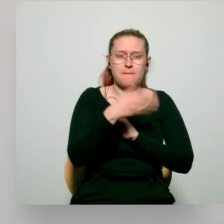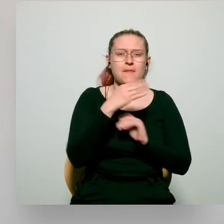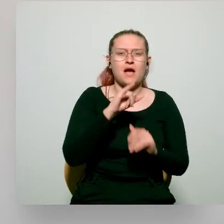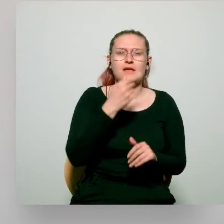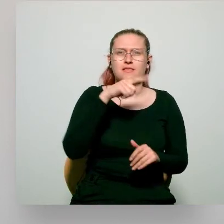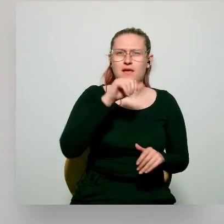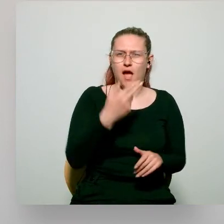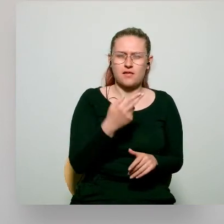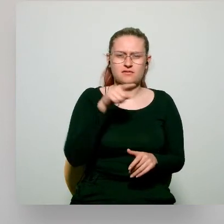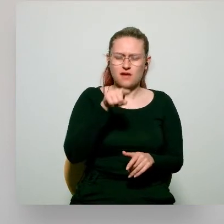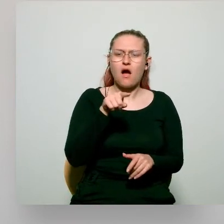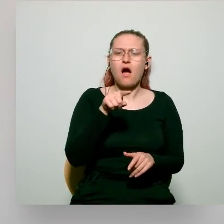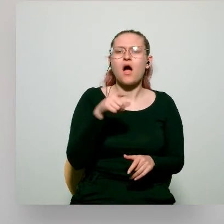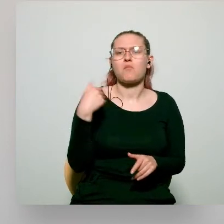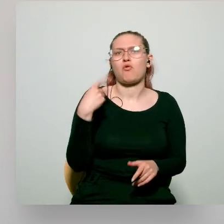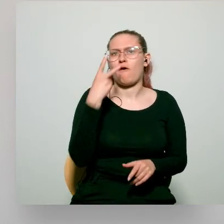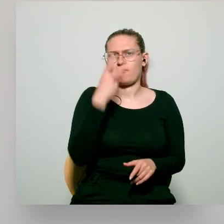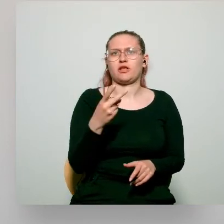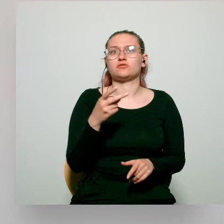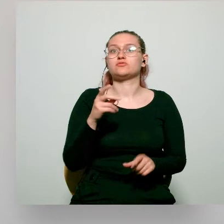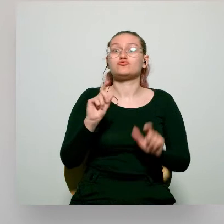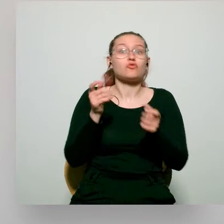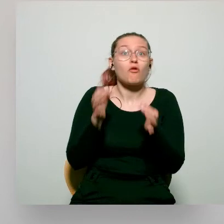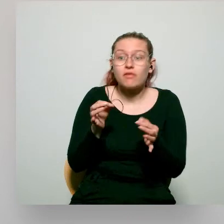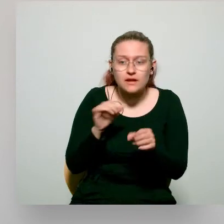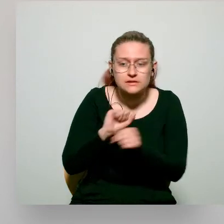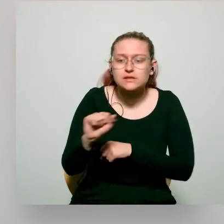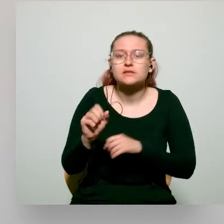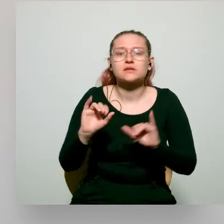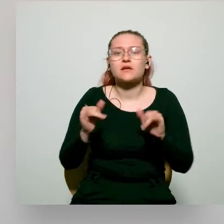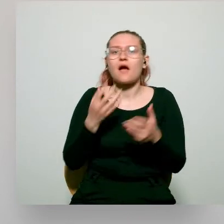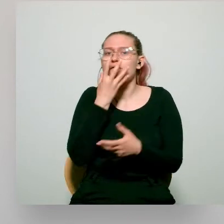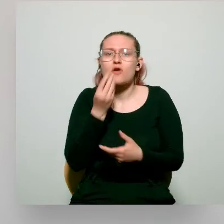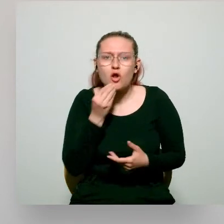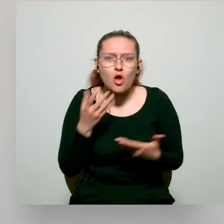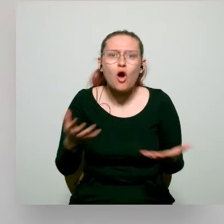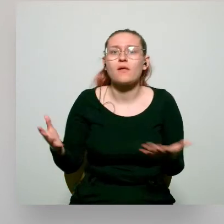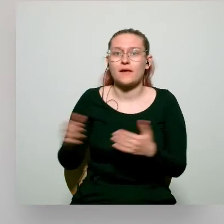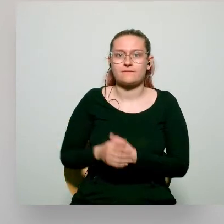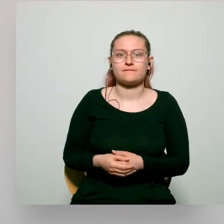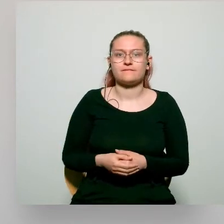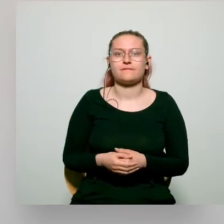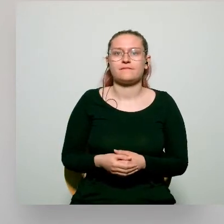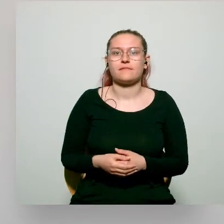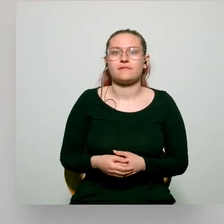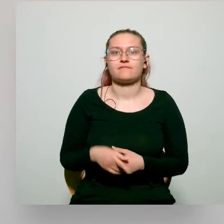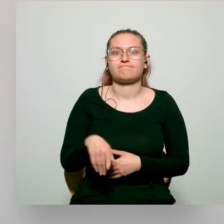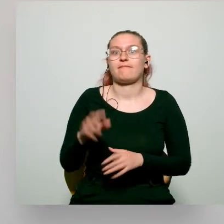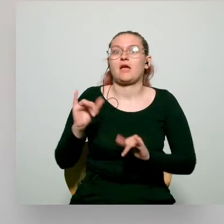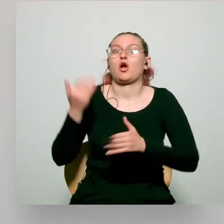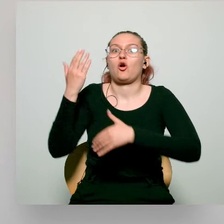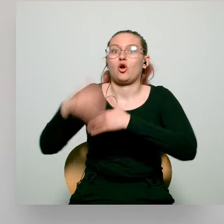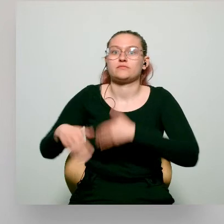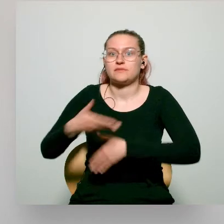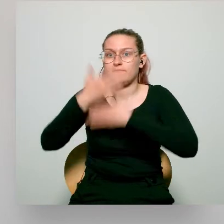się dzieje, to znaczy, że to nie było, to było oczywiście, nie było wiadomo, jak się skończy, że jaki będzie rezultat Majdanu i że